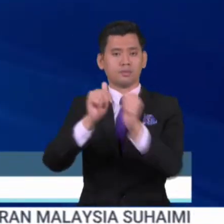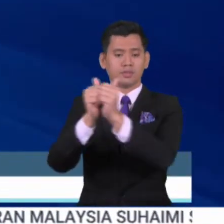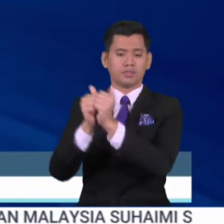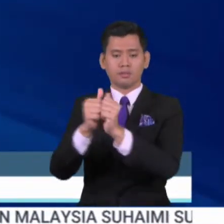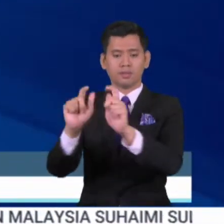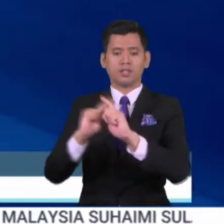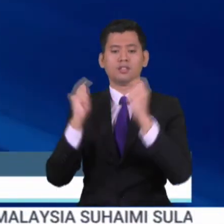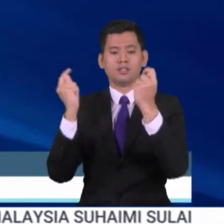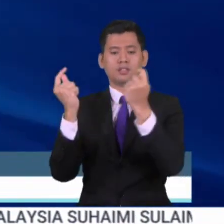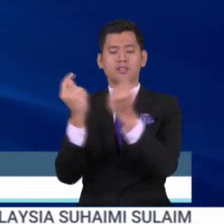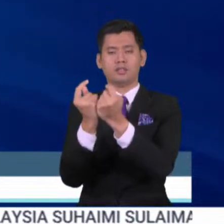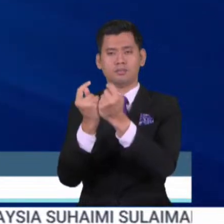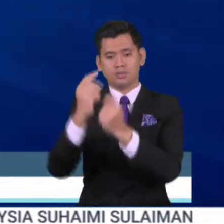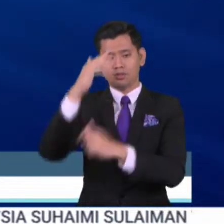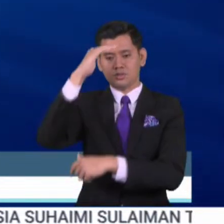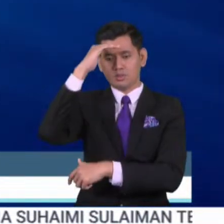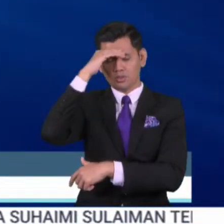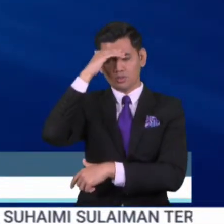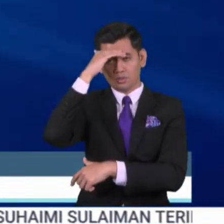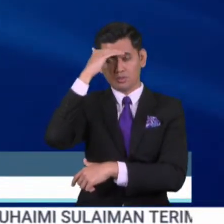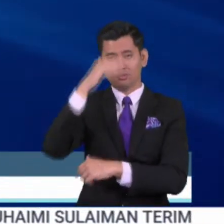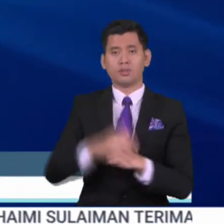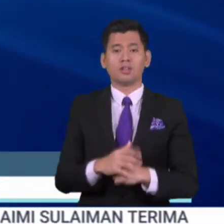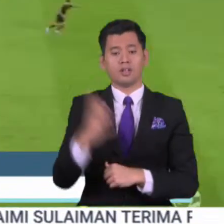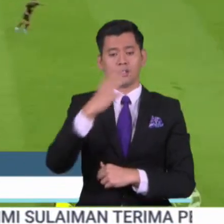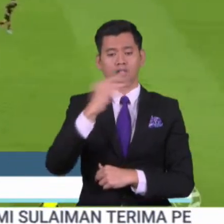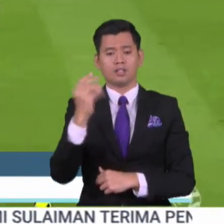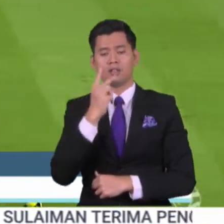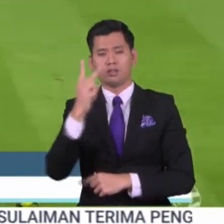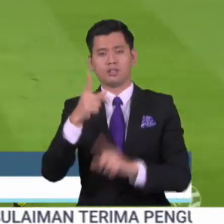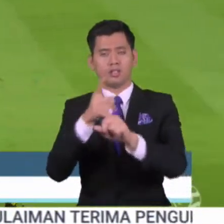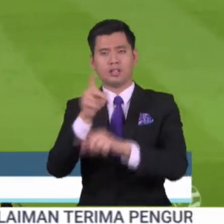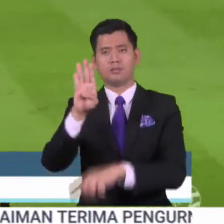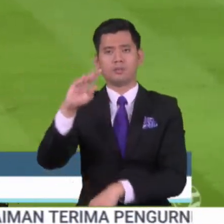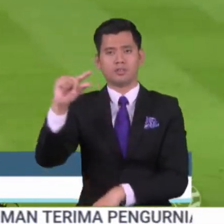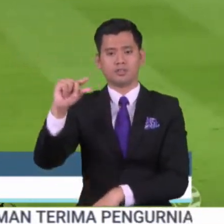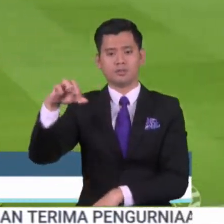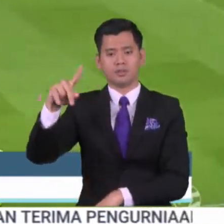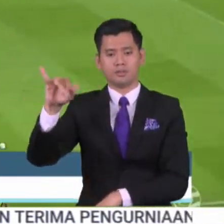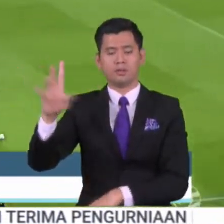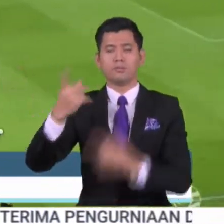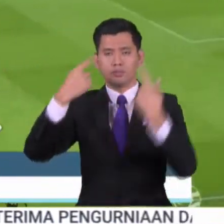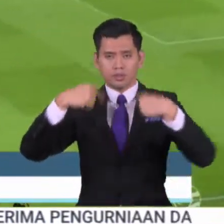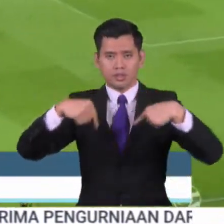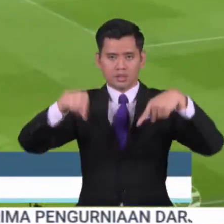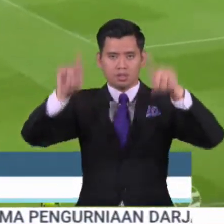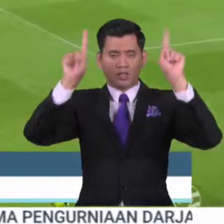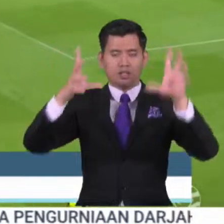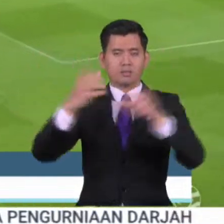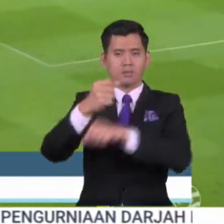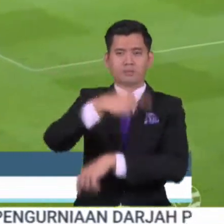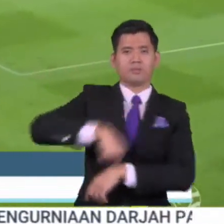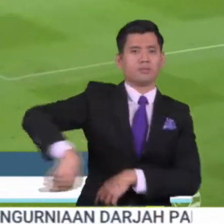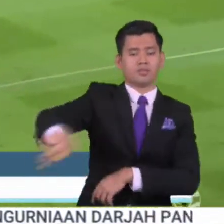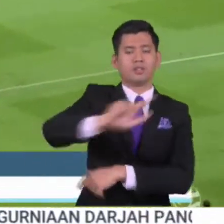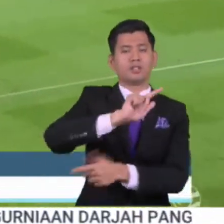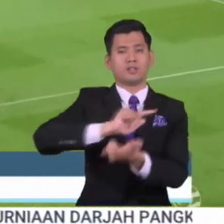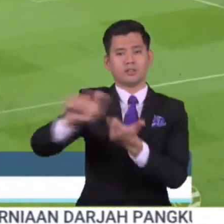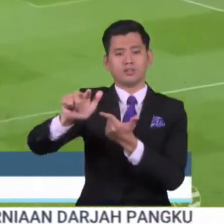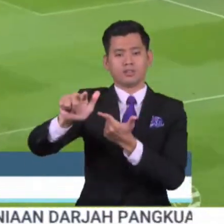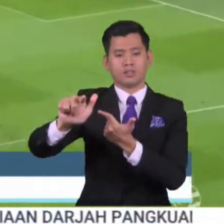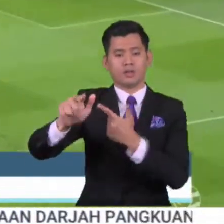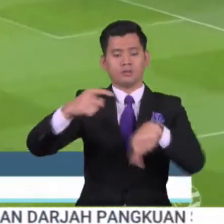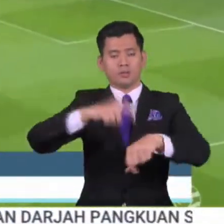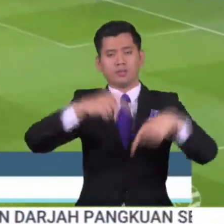saingan kumpulan tentangan hebat juga dilihat bakar hadir dari B part United yang berjaya lolos dari pus dengan kelayakan